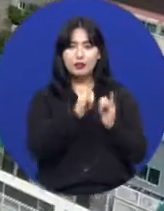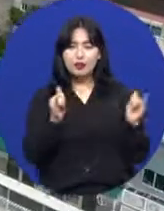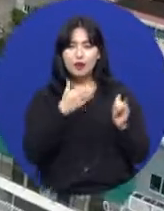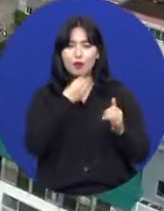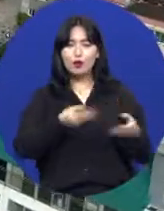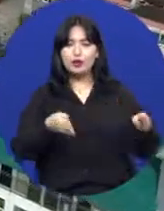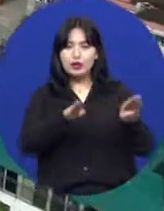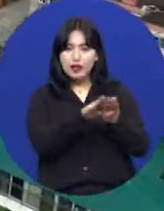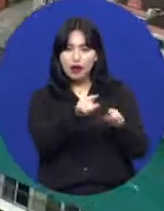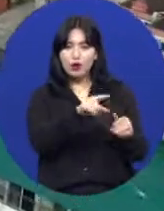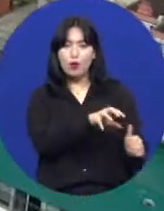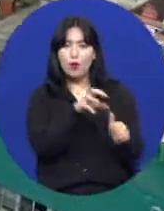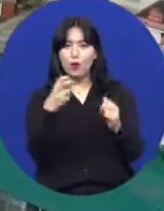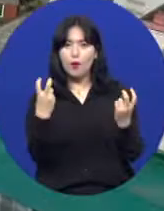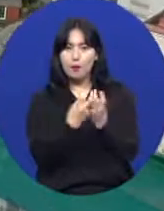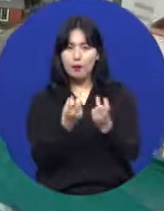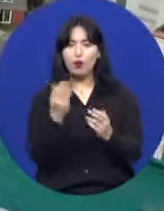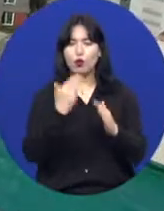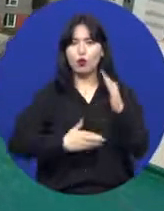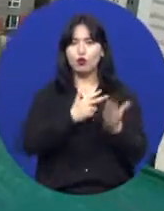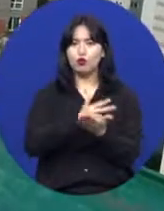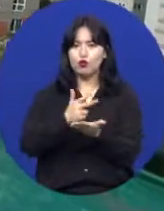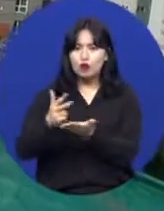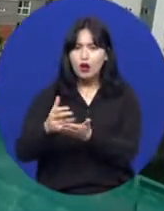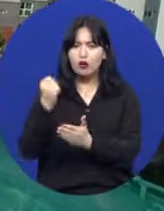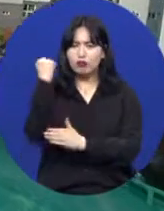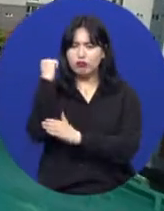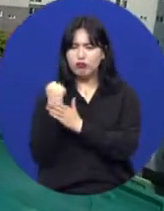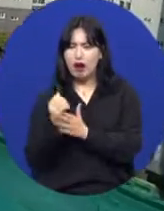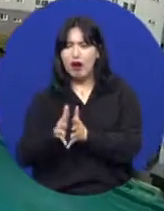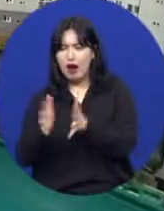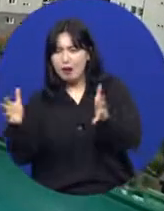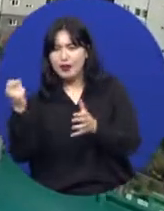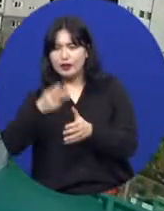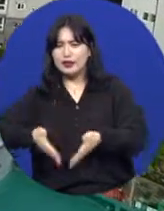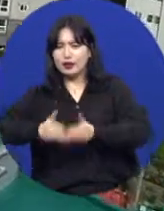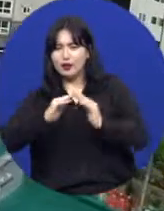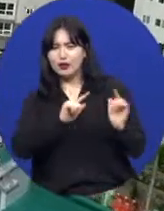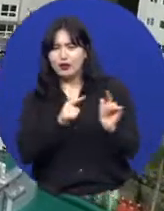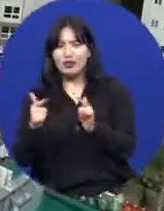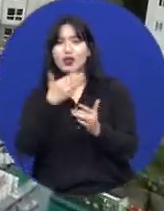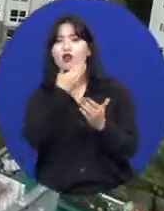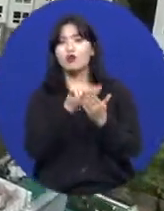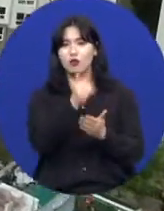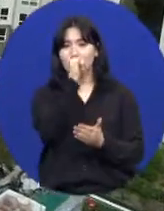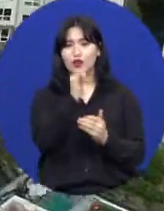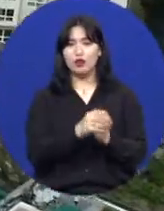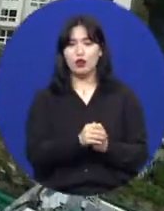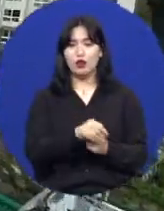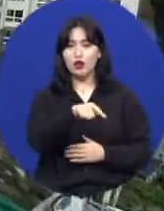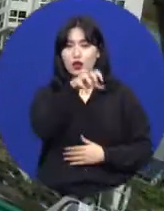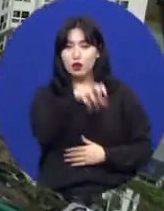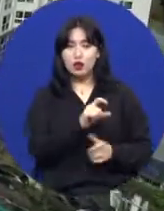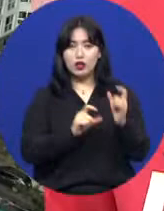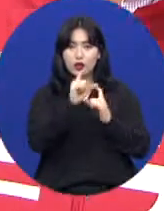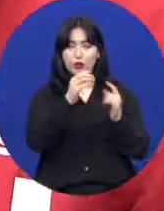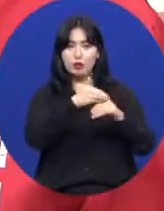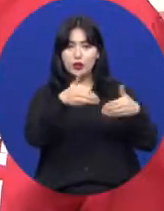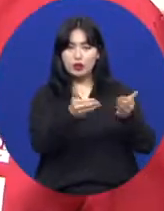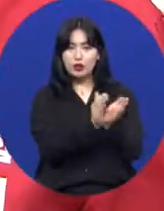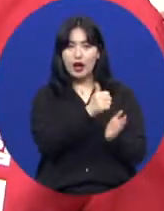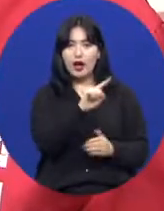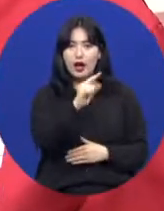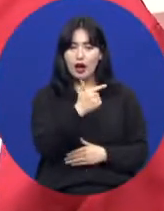활용 방안과 공영 주차장 조성, 노후 아파트 재건축 등이 주요 현안입니다. 이곳에서는 더불어민주당